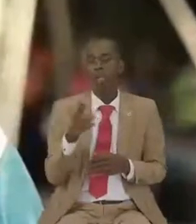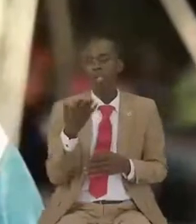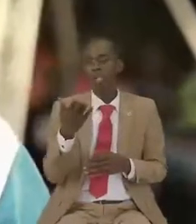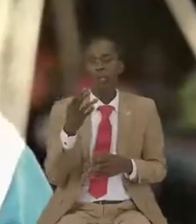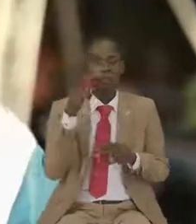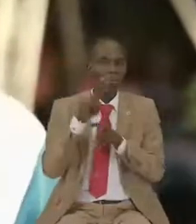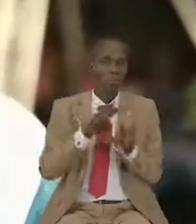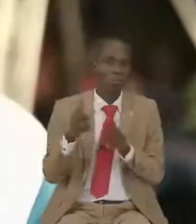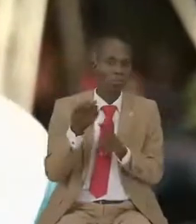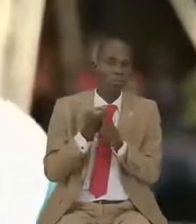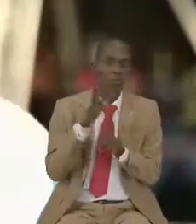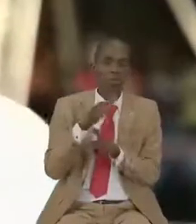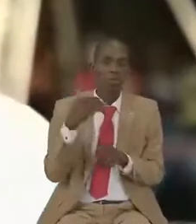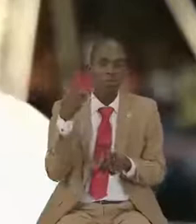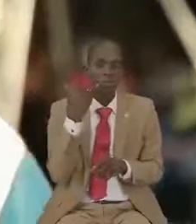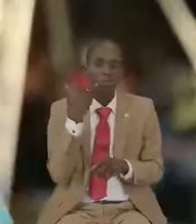plus